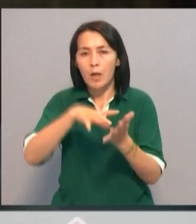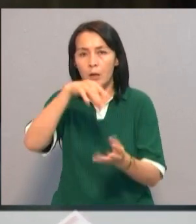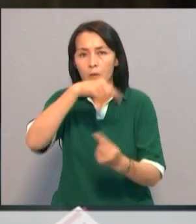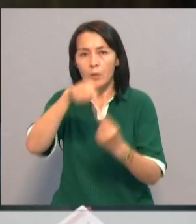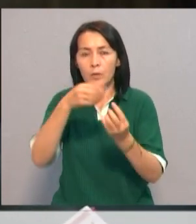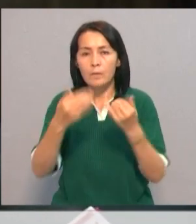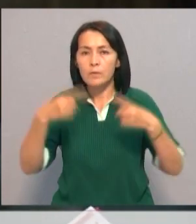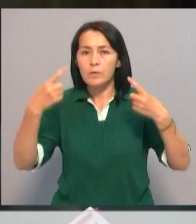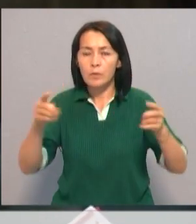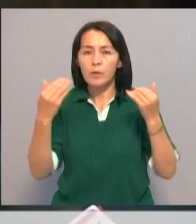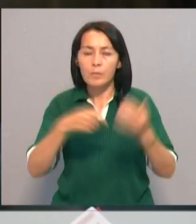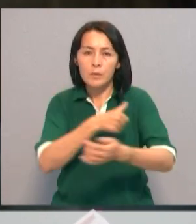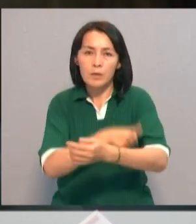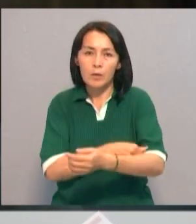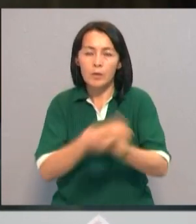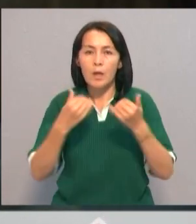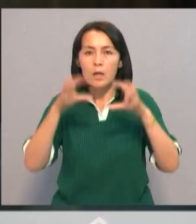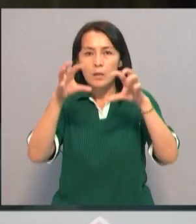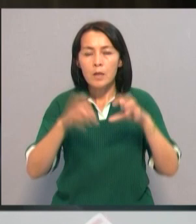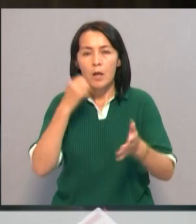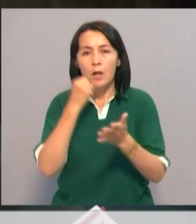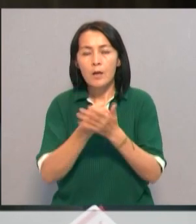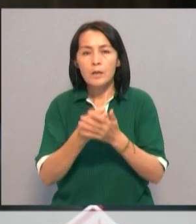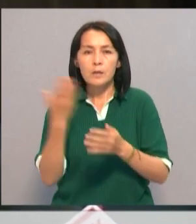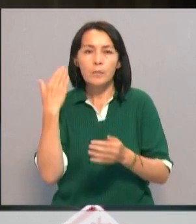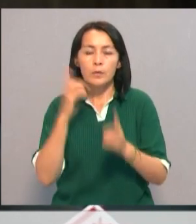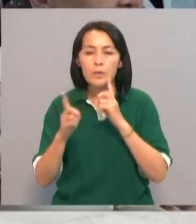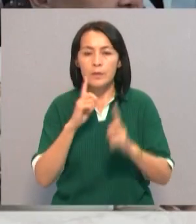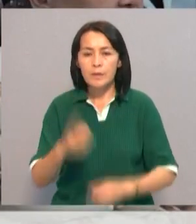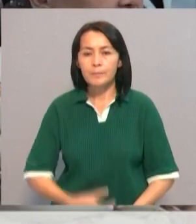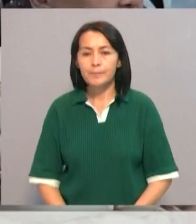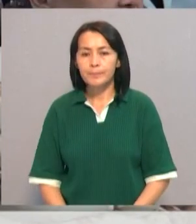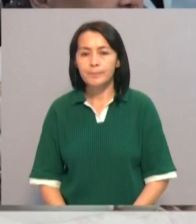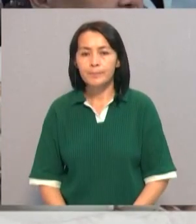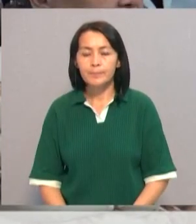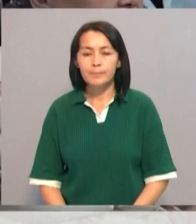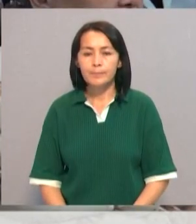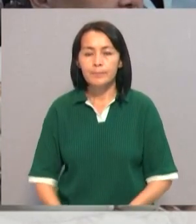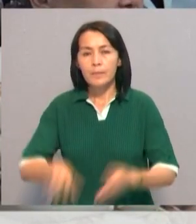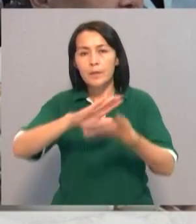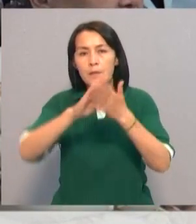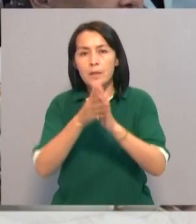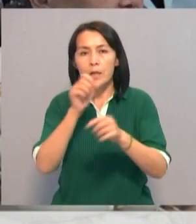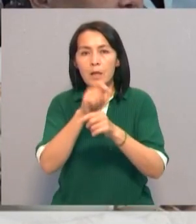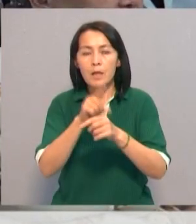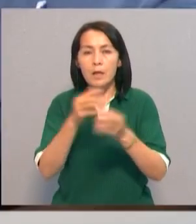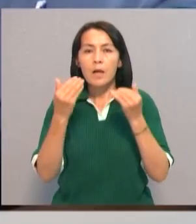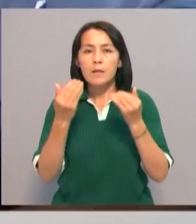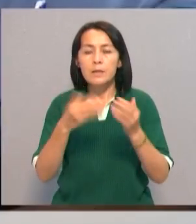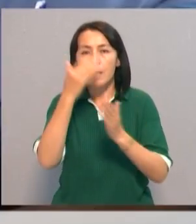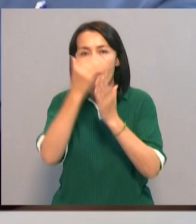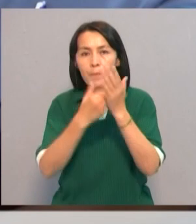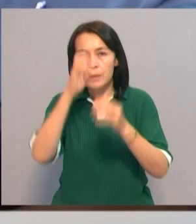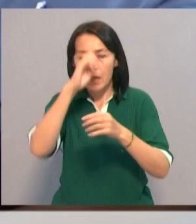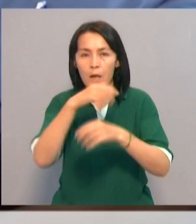бизнесом, вандализмом и наркотиками. Законы приняты на прошлой сессии. Согласно задачам, озвученным в послании